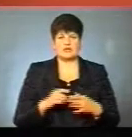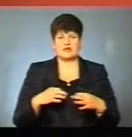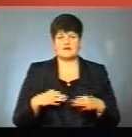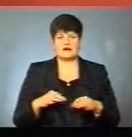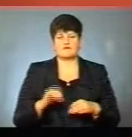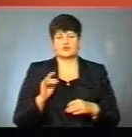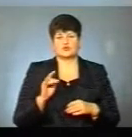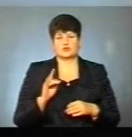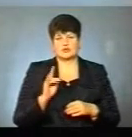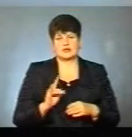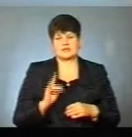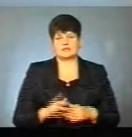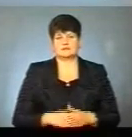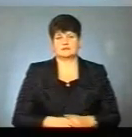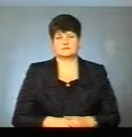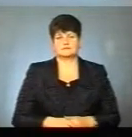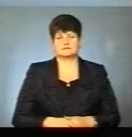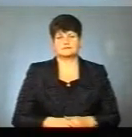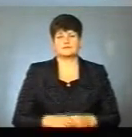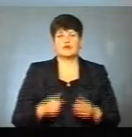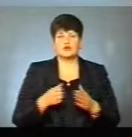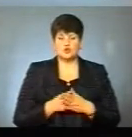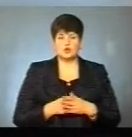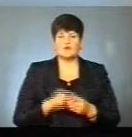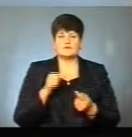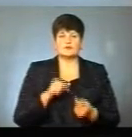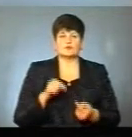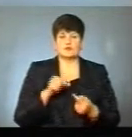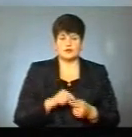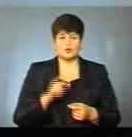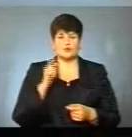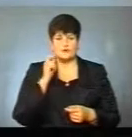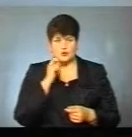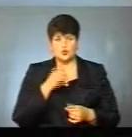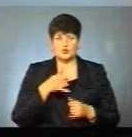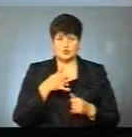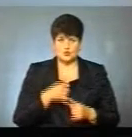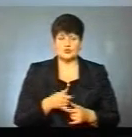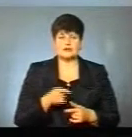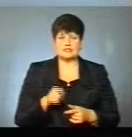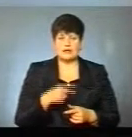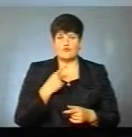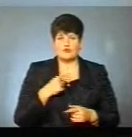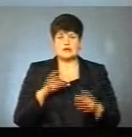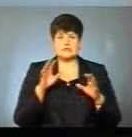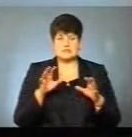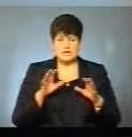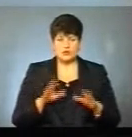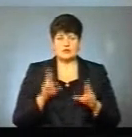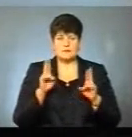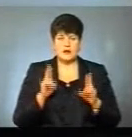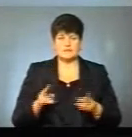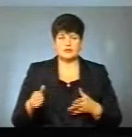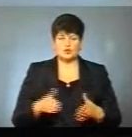відповідного віку і зросту? До відповідного віку і зросту, так нам говорить закон, так нам говорять правила дорожнього руху,